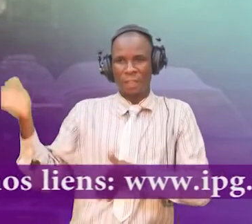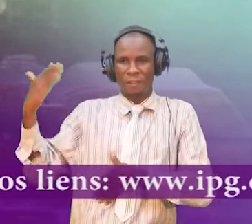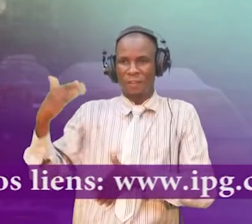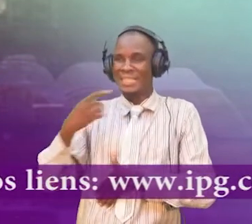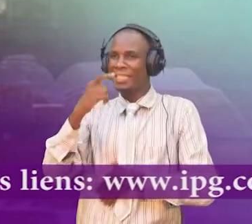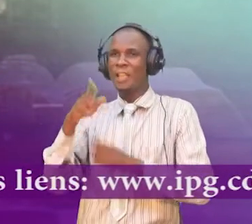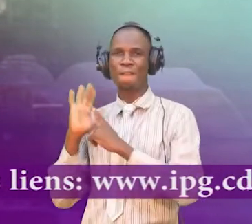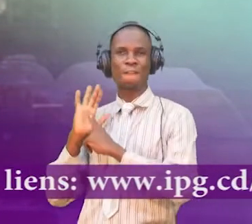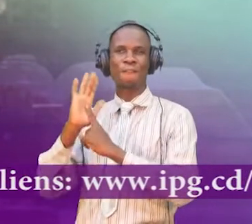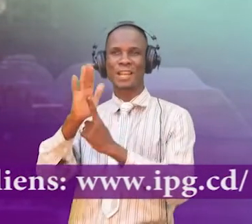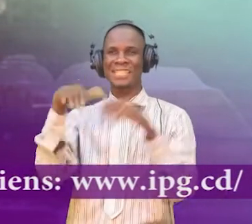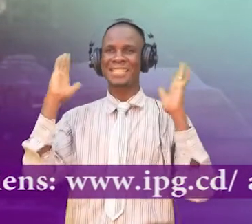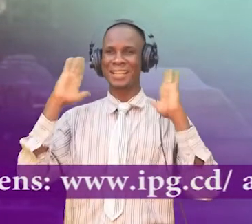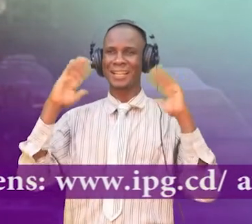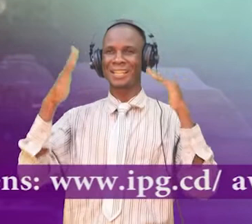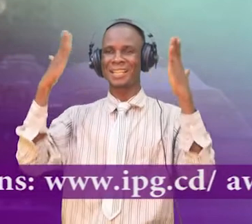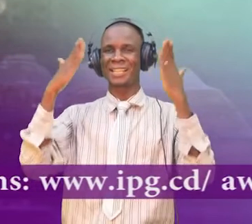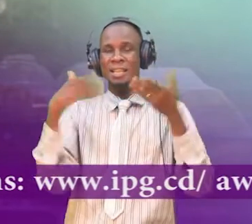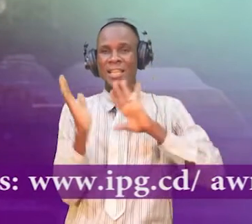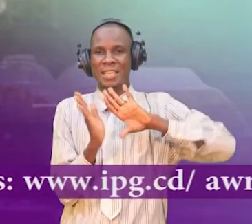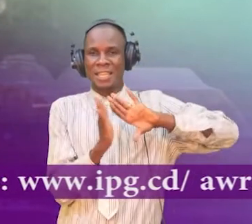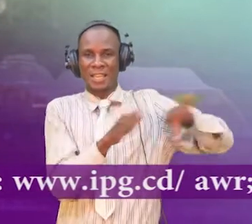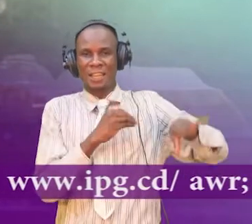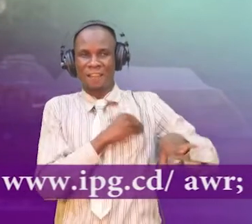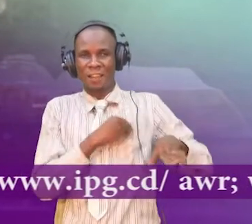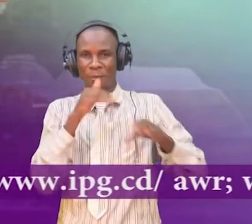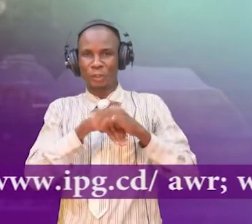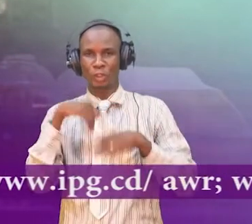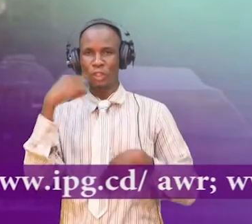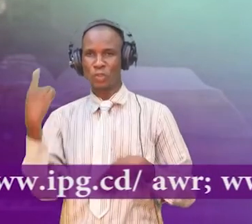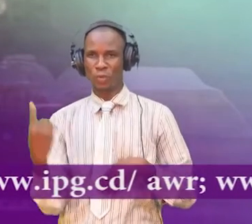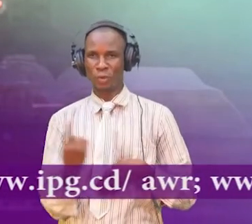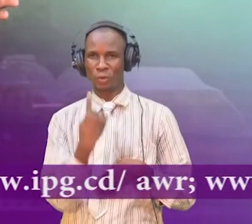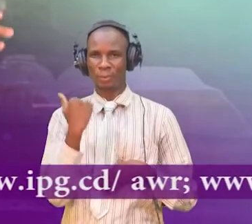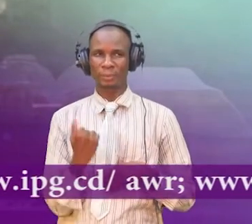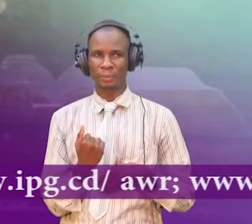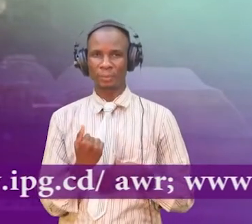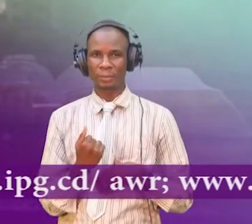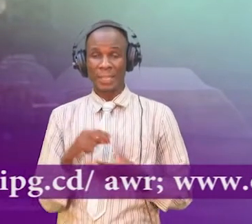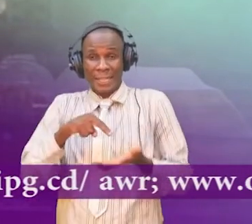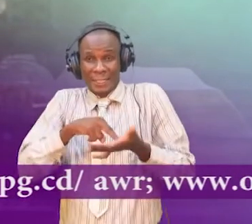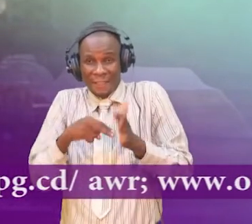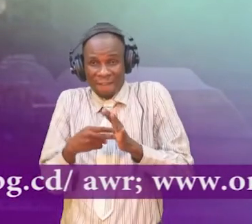Ikulusu, eko kisa kie tinda na Nzambe, na lolenge mingi penza.